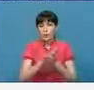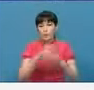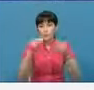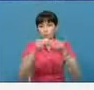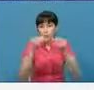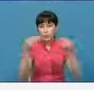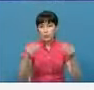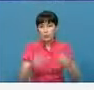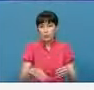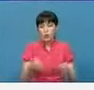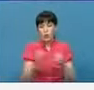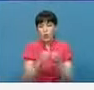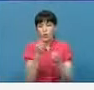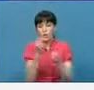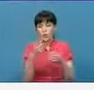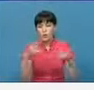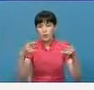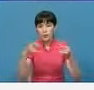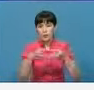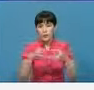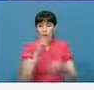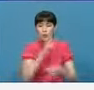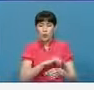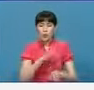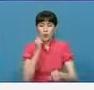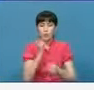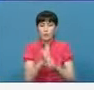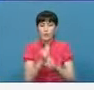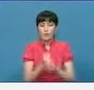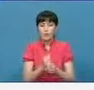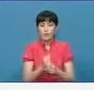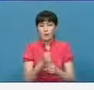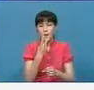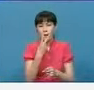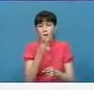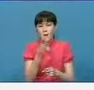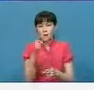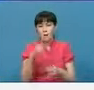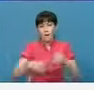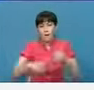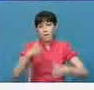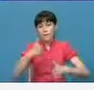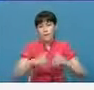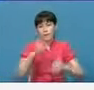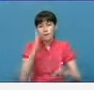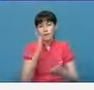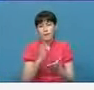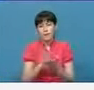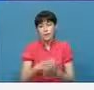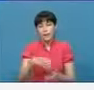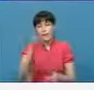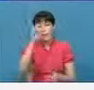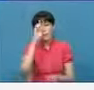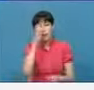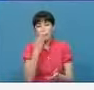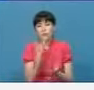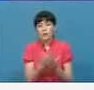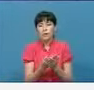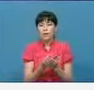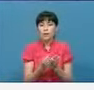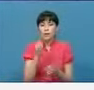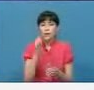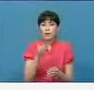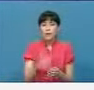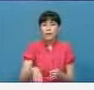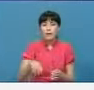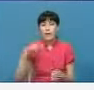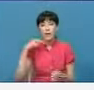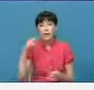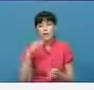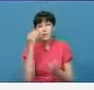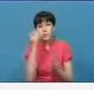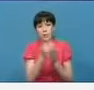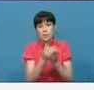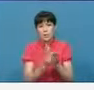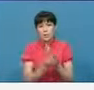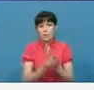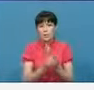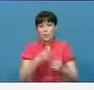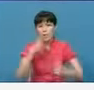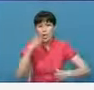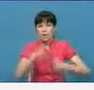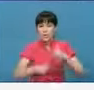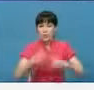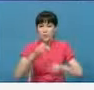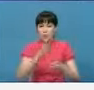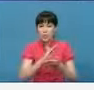12 телеарна жұмыс істейді. Бағамдаған боларсыз, бәсекелестік бар. Мемлекеттік тапсырыс алған олар президент саясатын жарыса